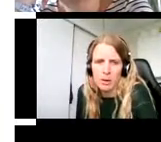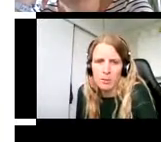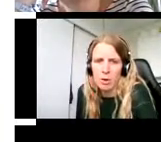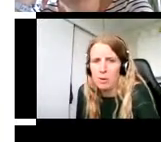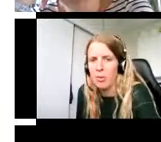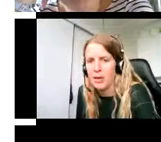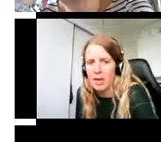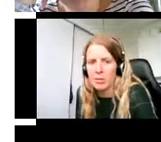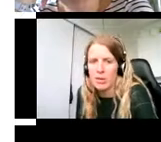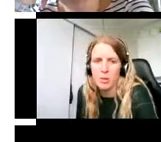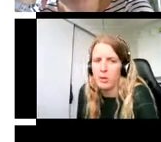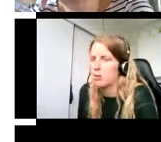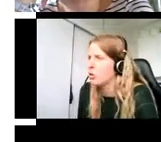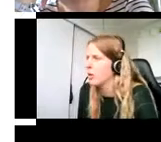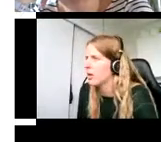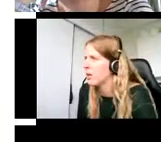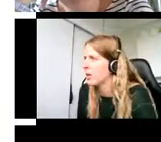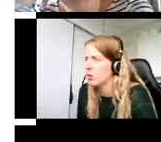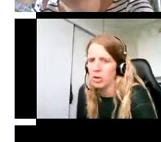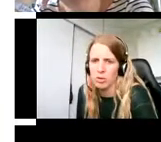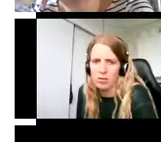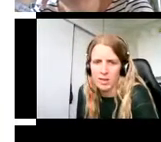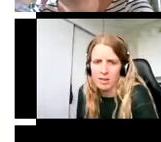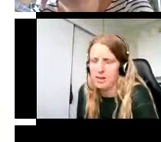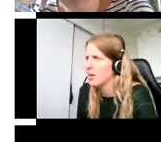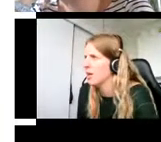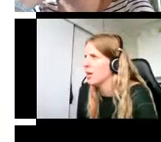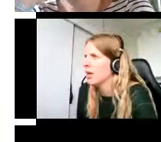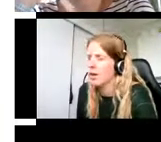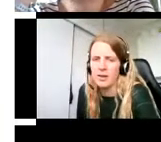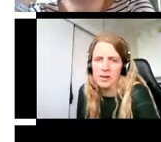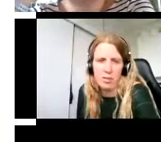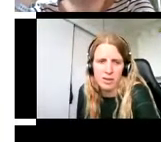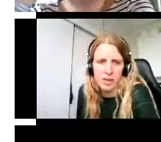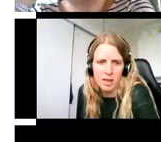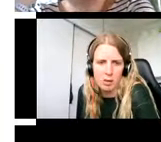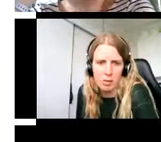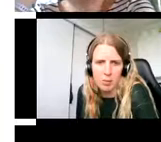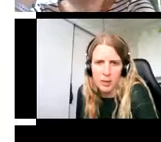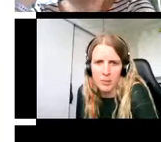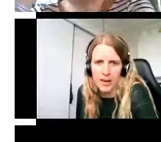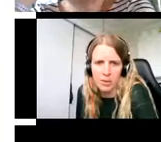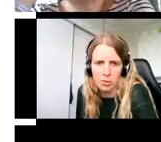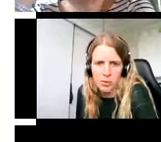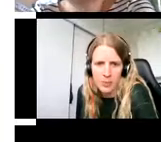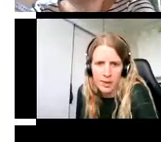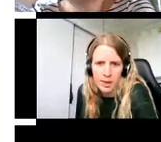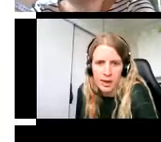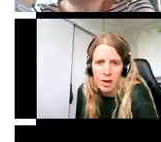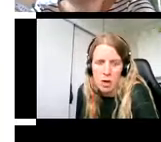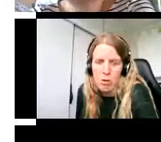jongeren met een beperking en maatschappelijk kwetsbare kinderen en jongeren. Dus vergeet ze daar zeker niet in te betrekken in uw